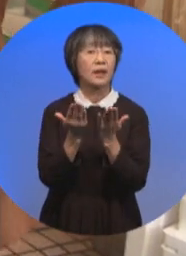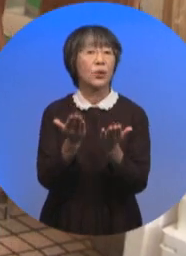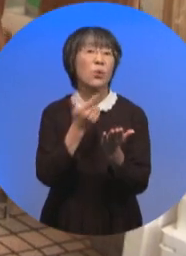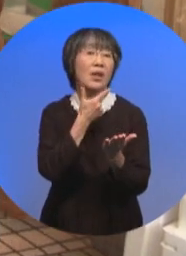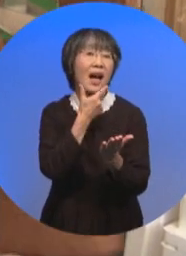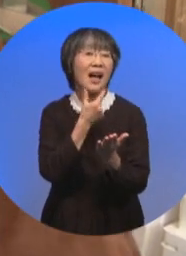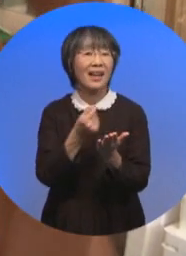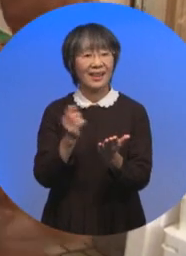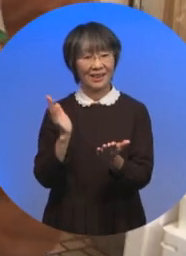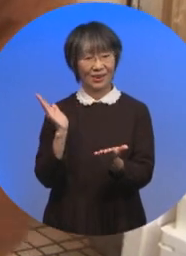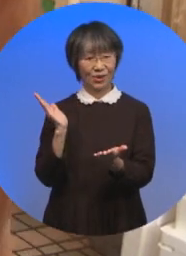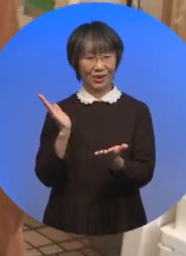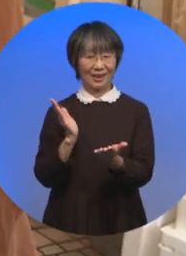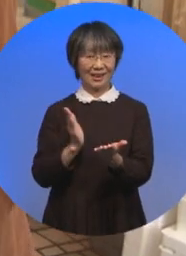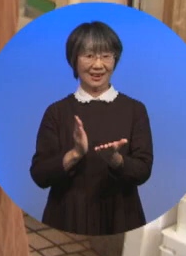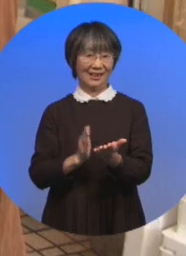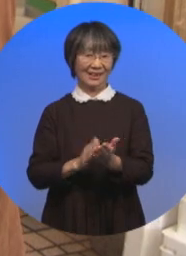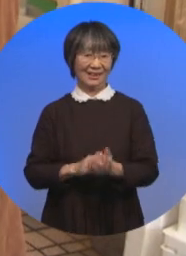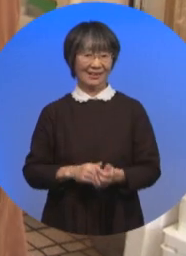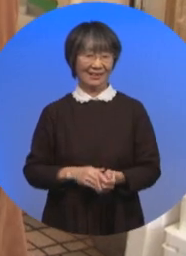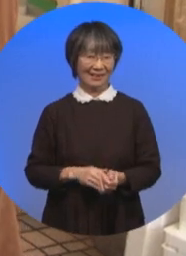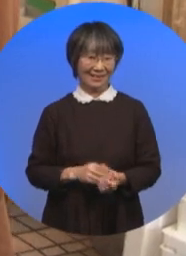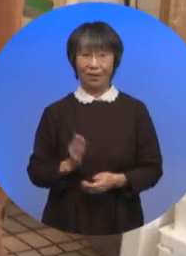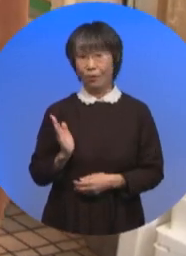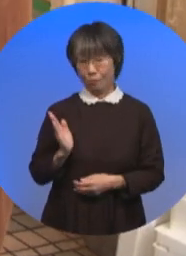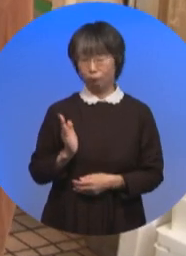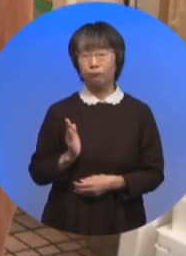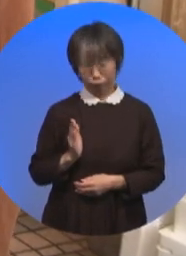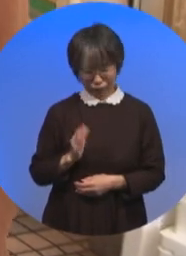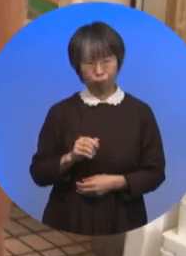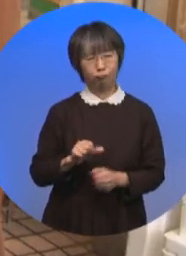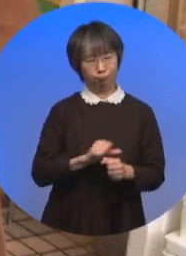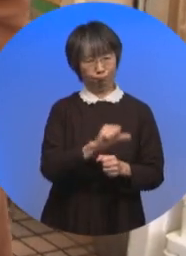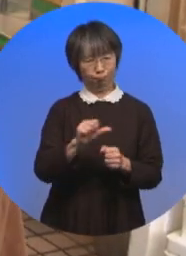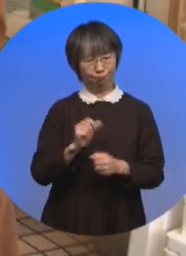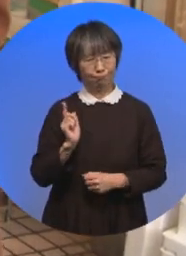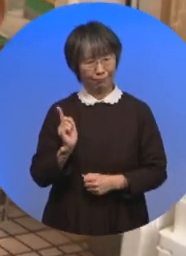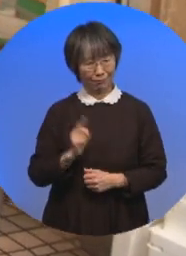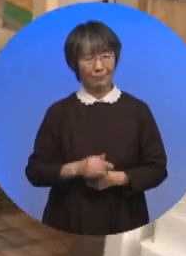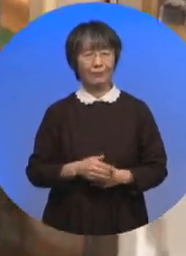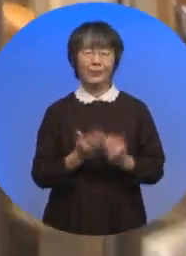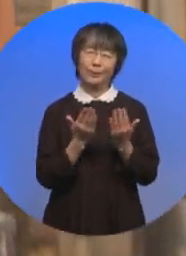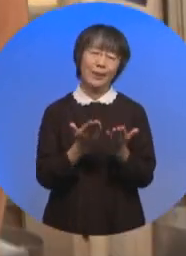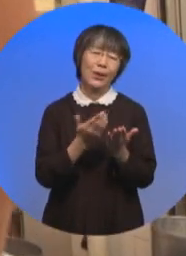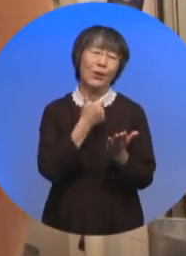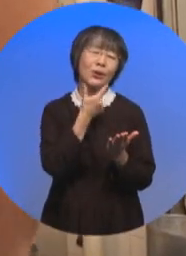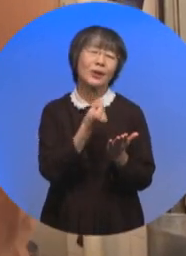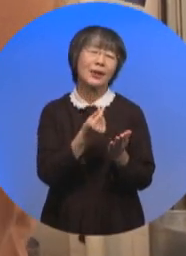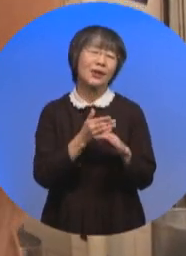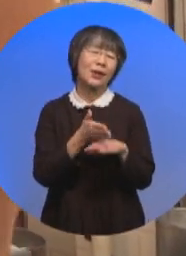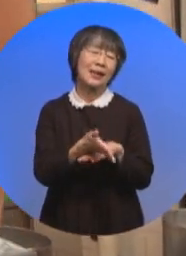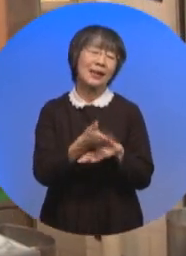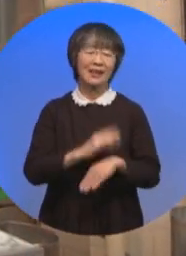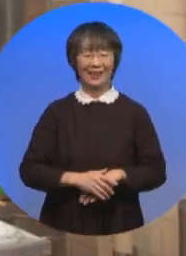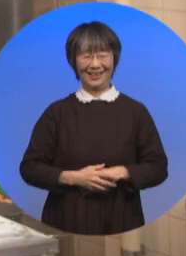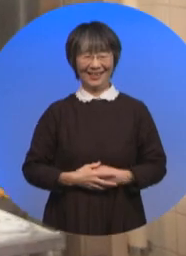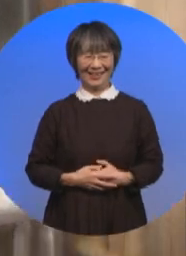好きでした。不思議と高校5年行きましたから。大好きすぎて、 愛しすぎて5年間。 愛してるね、勉強。